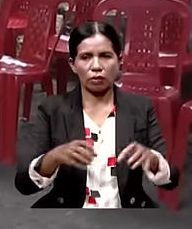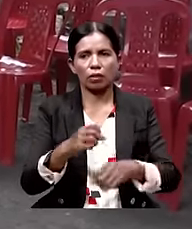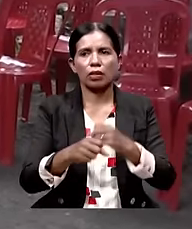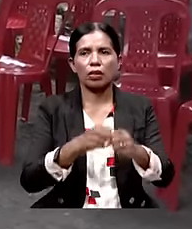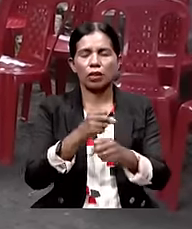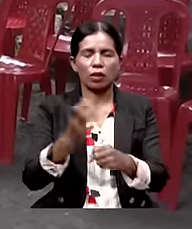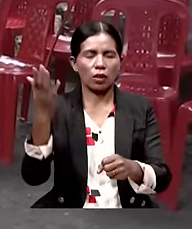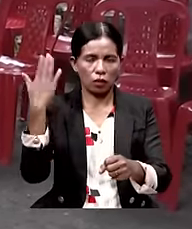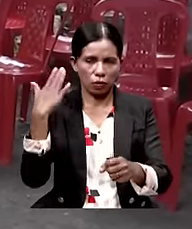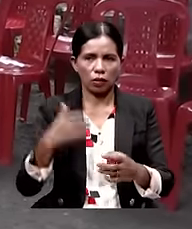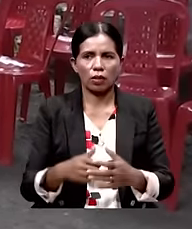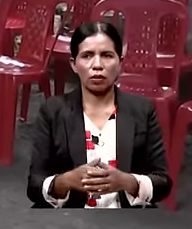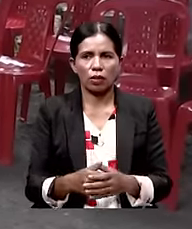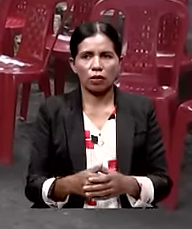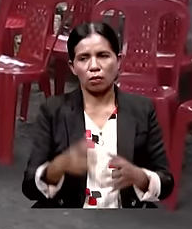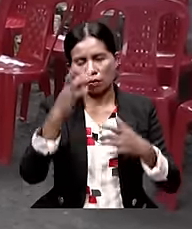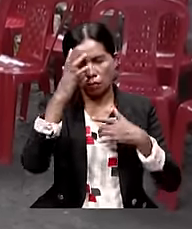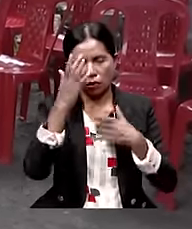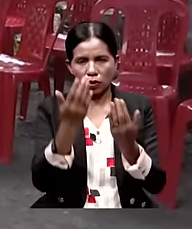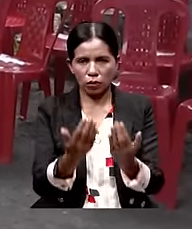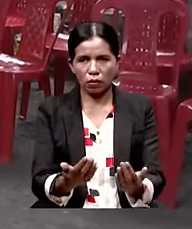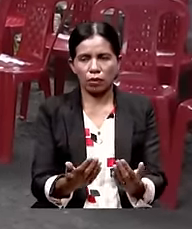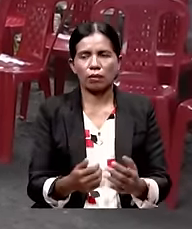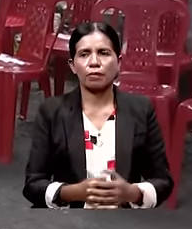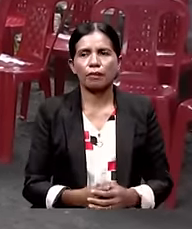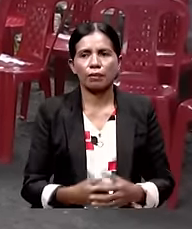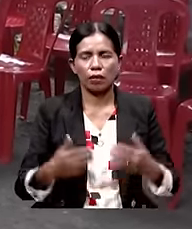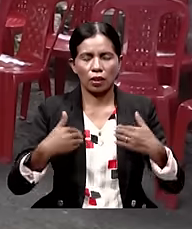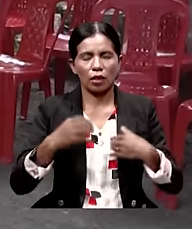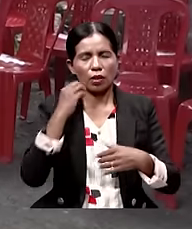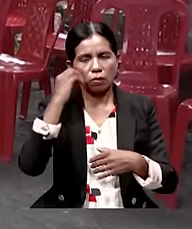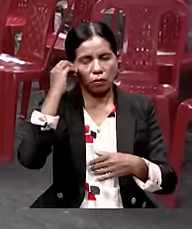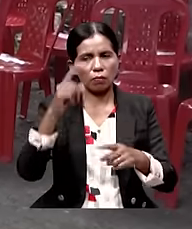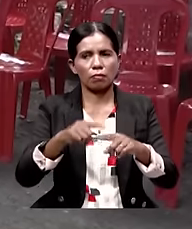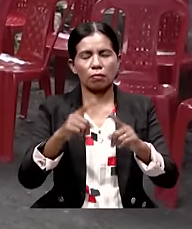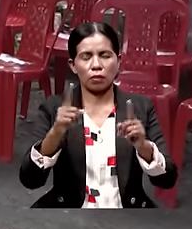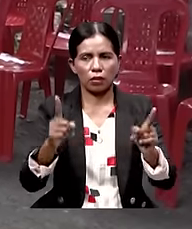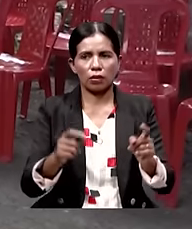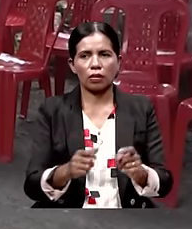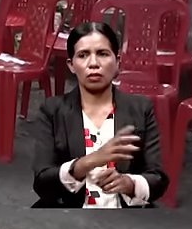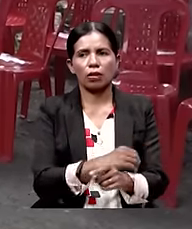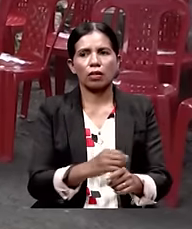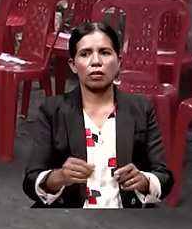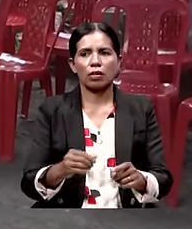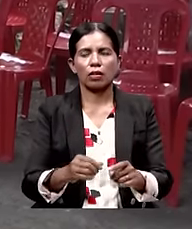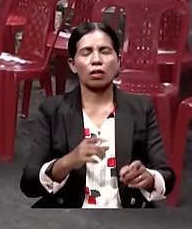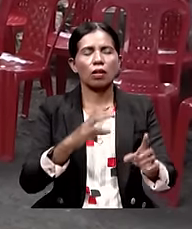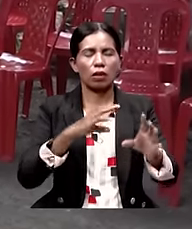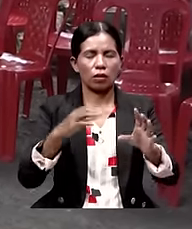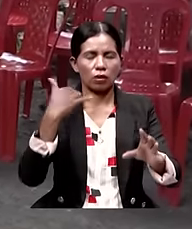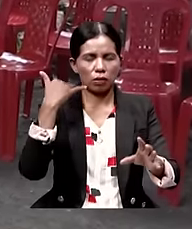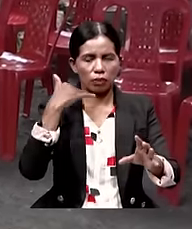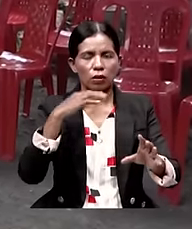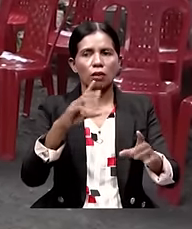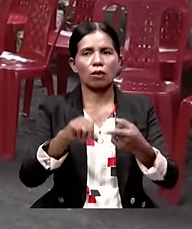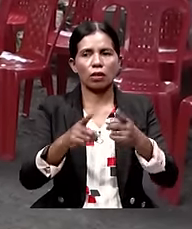kotuk nema kansa grave itu angona nebe nia ia ia uma mebe na fatin ho kontaktu sini nia kolega sira ia